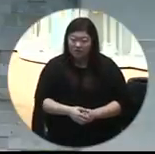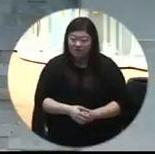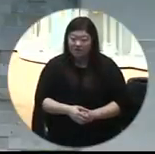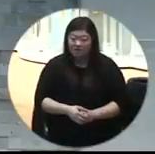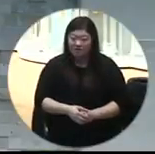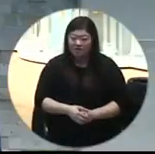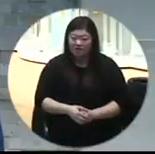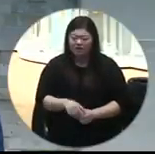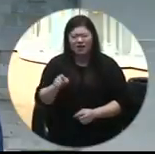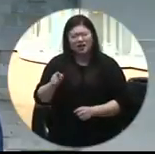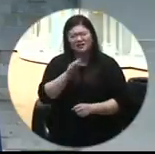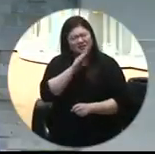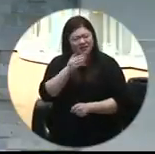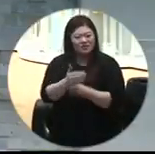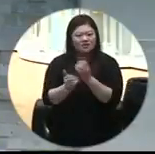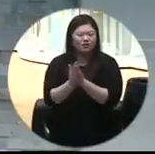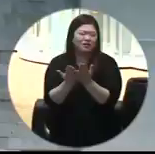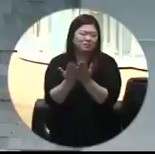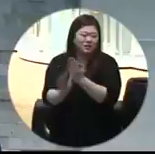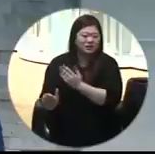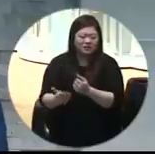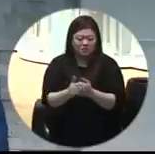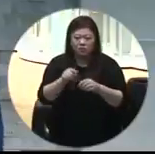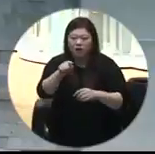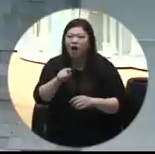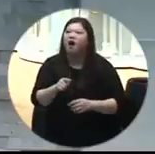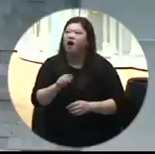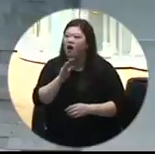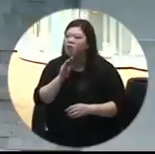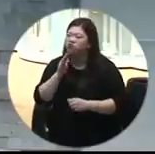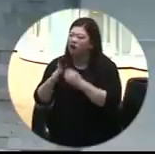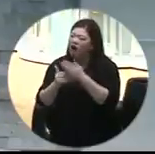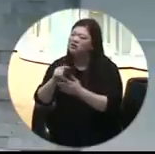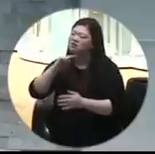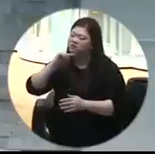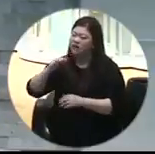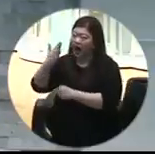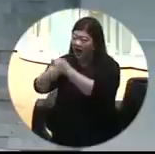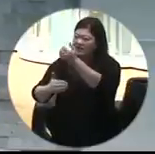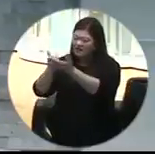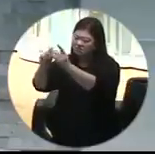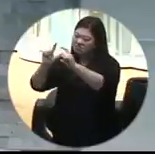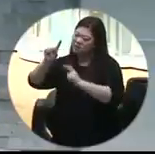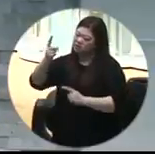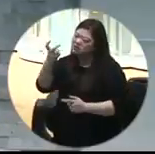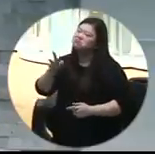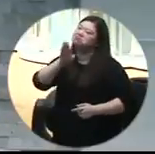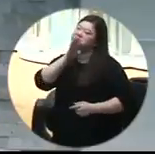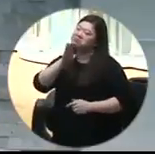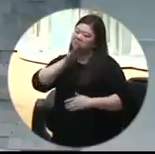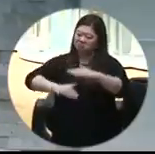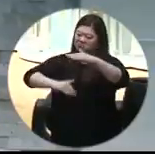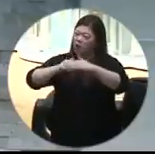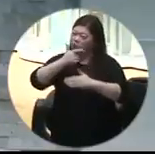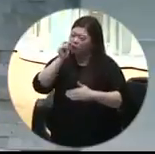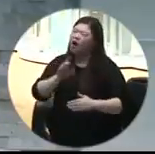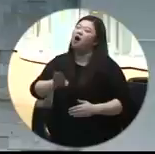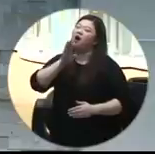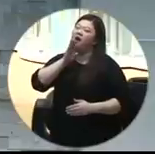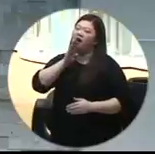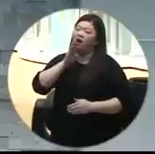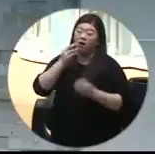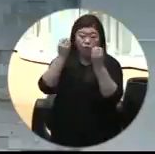비성경적인 논리에 속으면 안 됩니다. 제가 성경에 나타난 귀신의 이 존재에